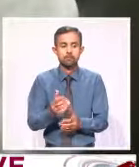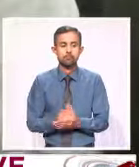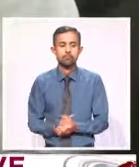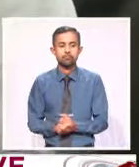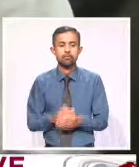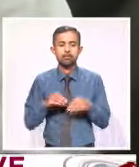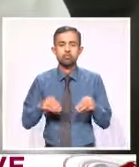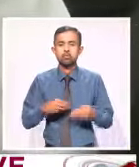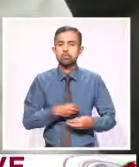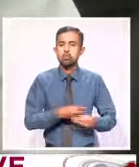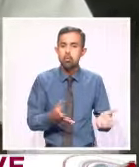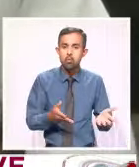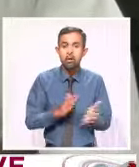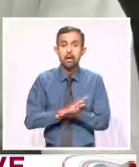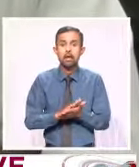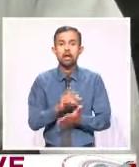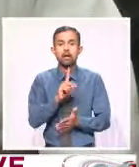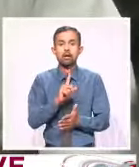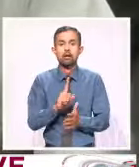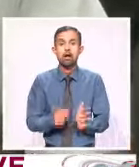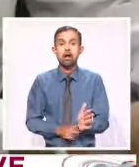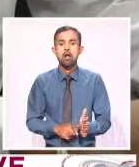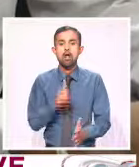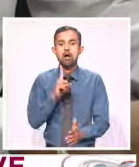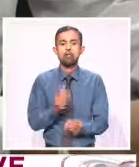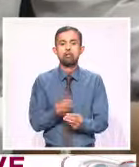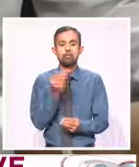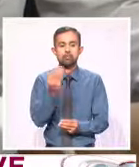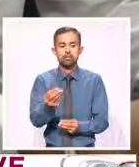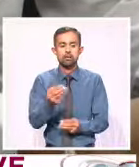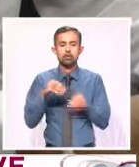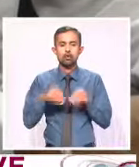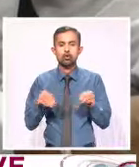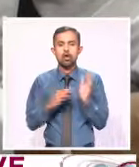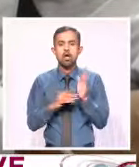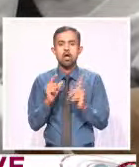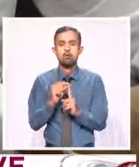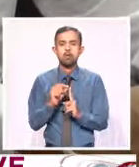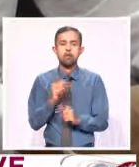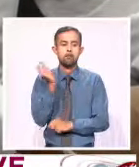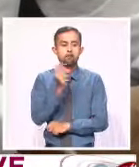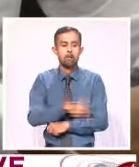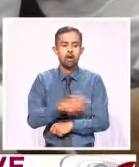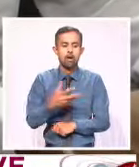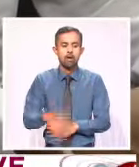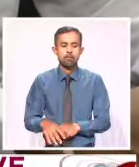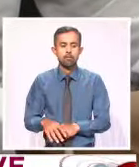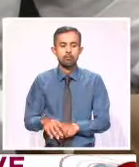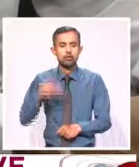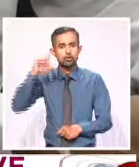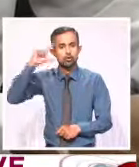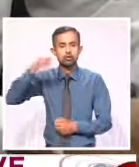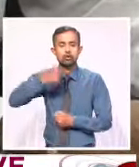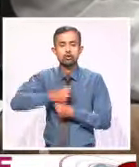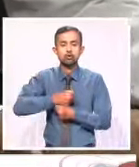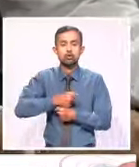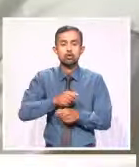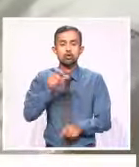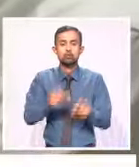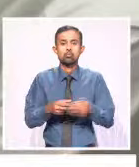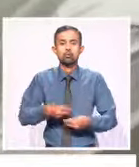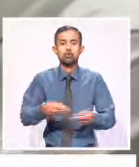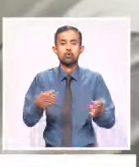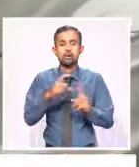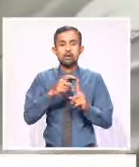කෙරුණා. වගා හානි වෙනුවෙන් හෙක්ටයාරයකට රුපියල් 100,000 ලබා දීමටද කෘෂිකර්ම අමාත්‍යාංශය පීවරගෙන තිබෙනවා. චීන රජයෙන් ගොවීන්ට ලබා